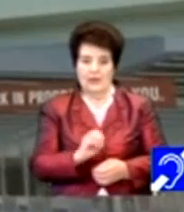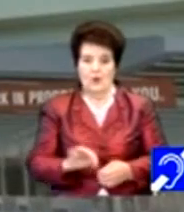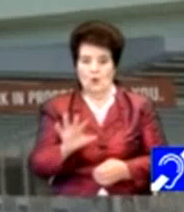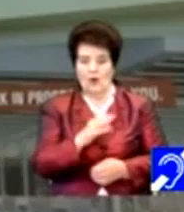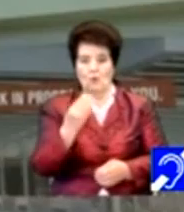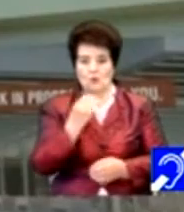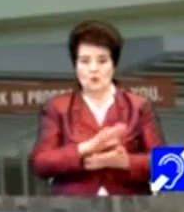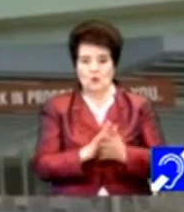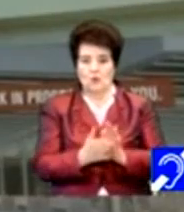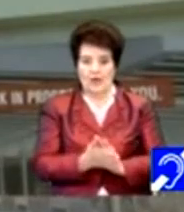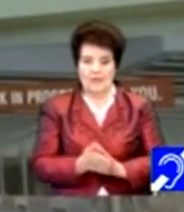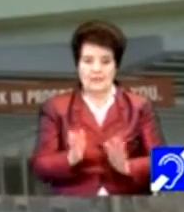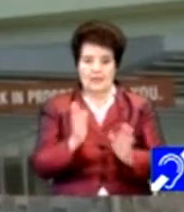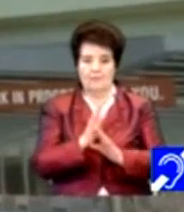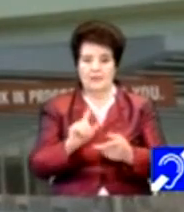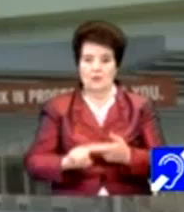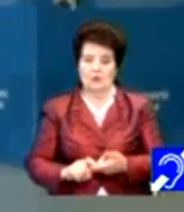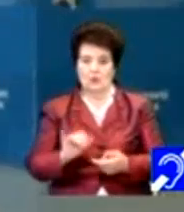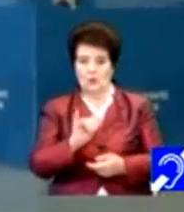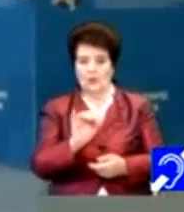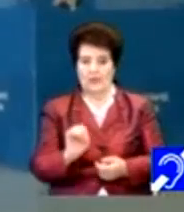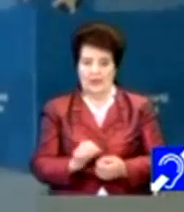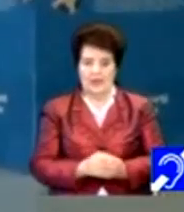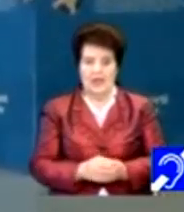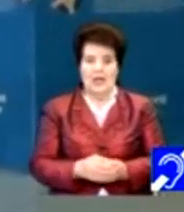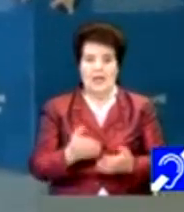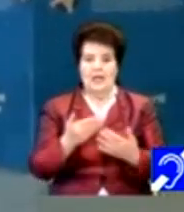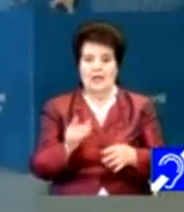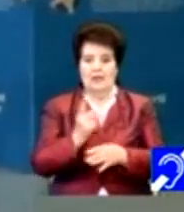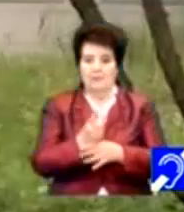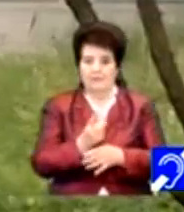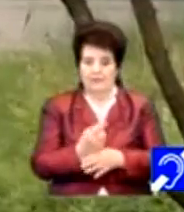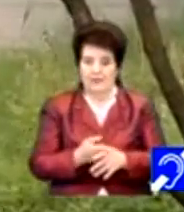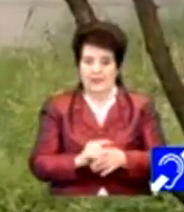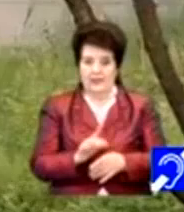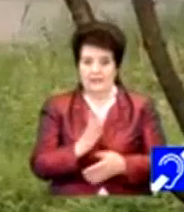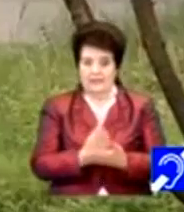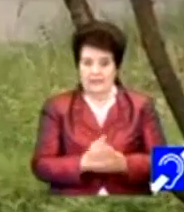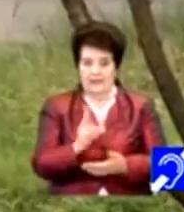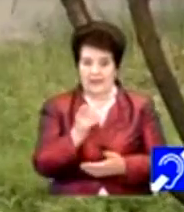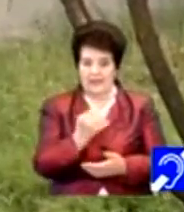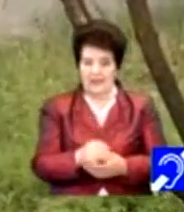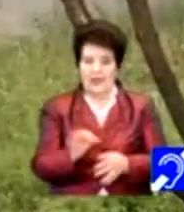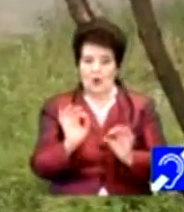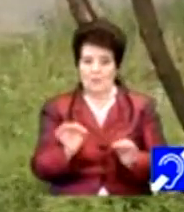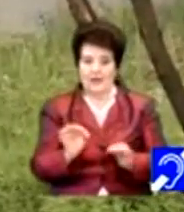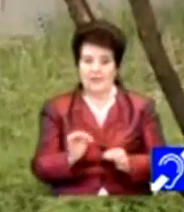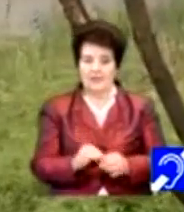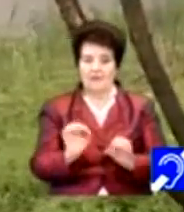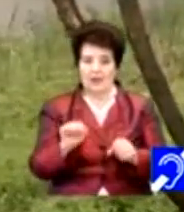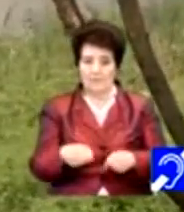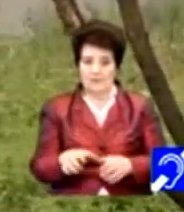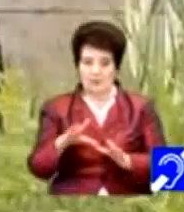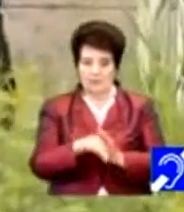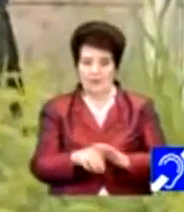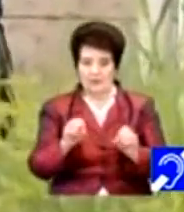îmbunătățirii situației epidemiologice din Uniunea Europeană. Eliminarea restricțiilor trebuie să se bazeze pe criterii obiective, cum ar fi capacitatea de a